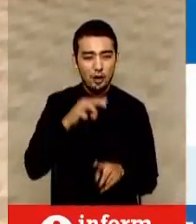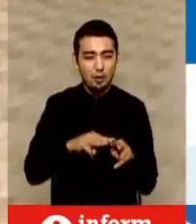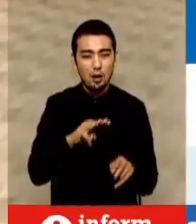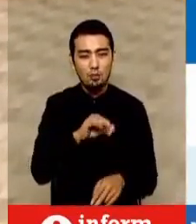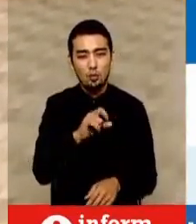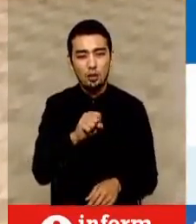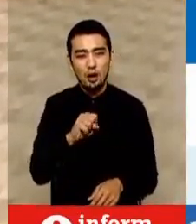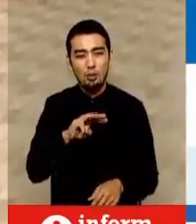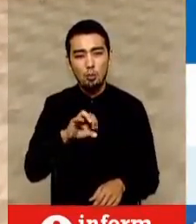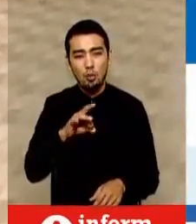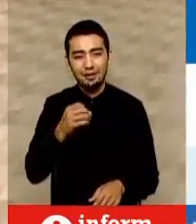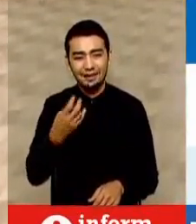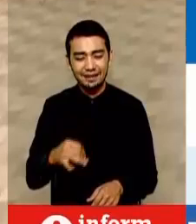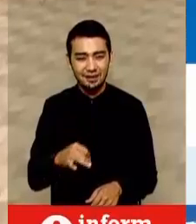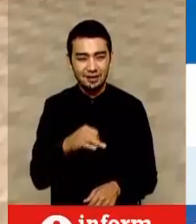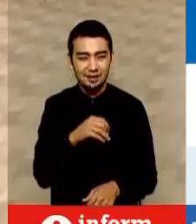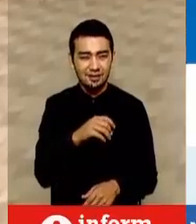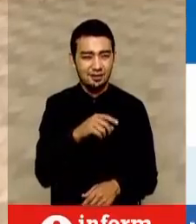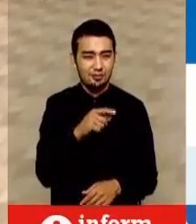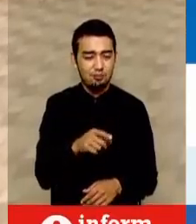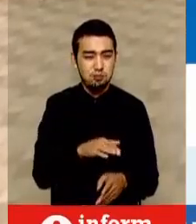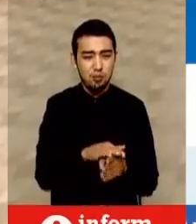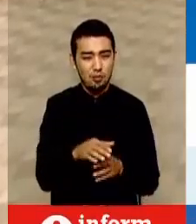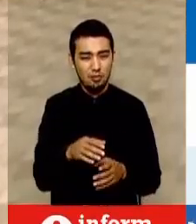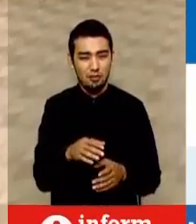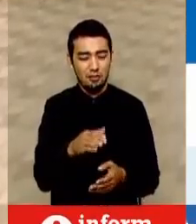мухоморный микродозинг. Это вполне доступно.